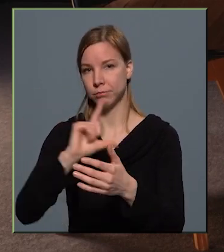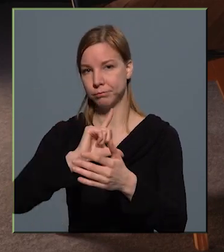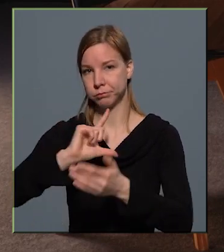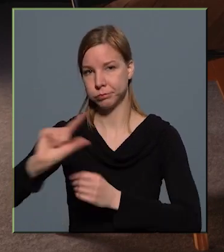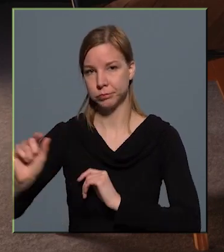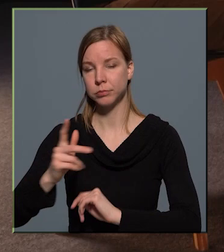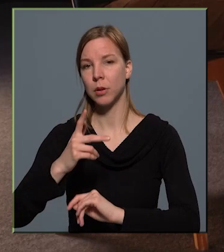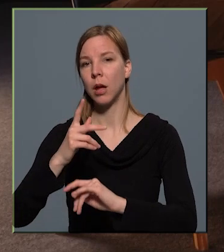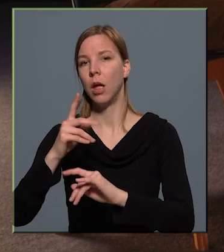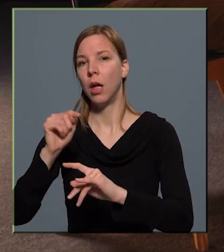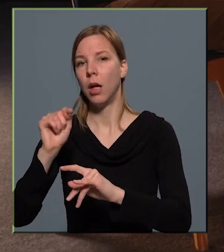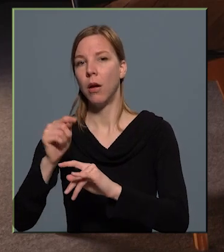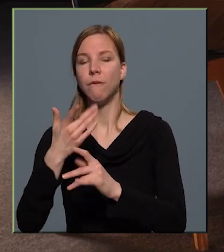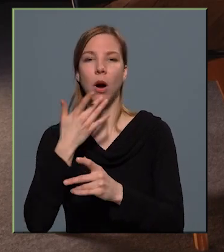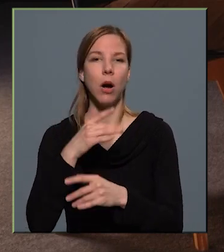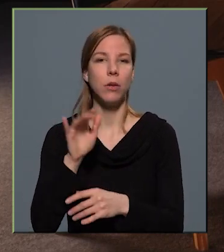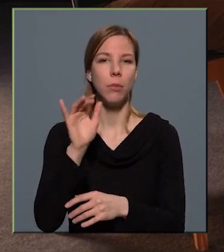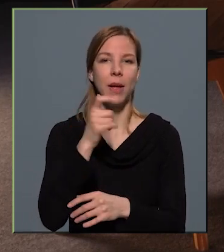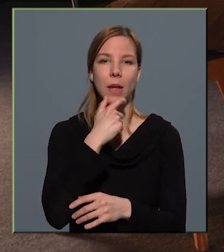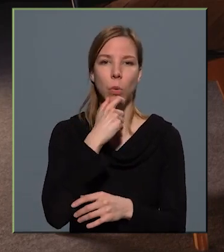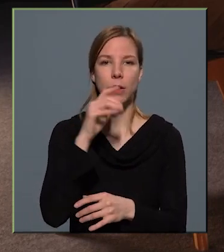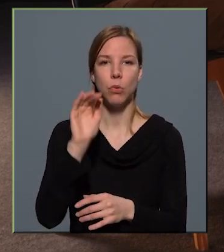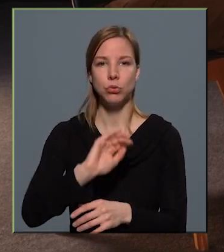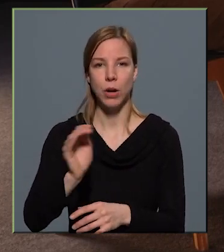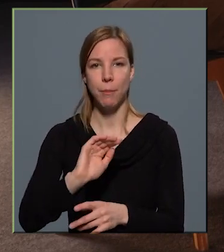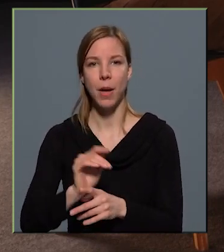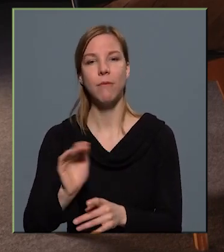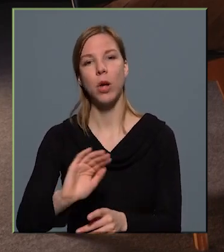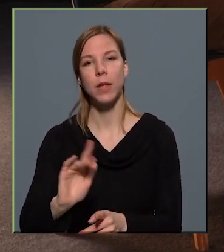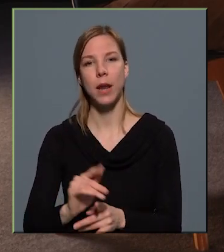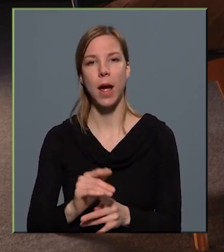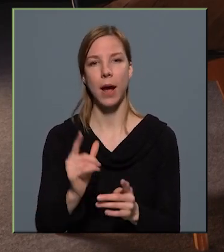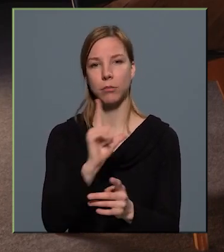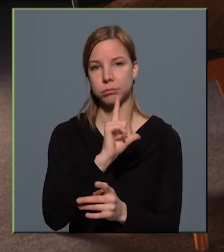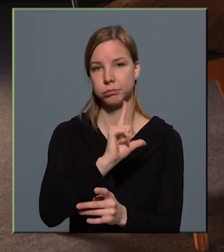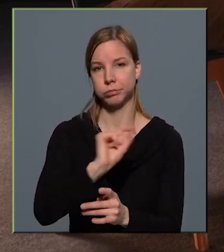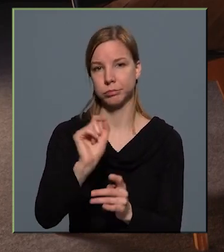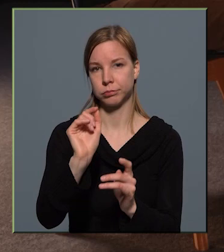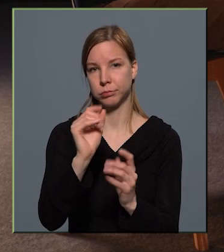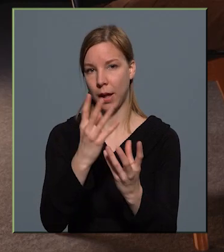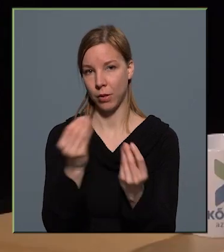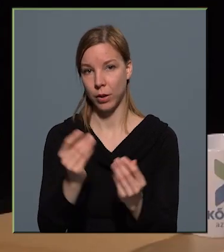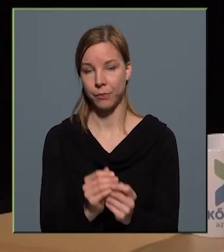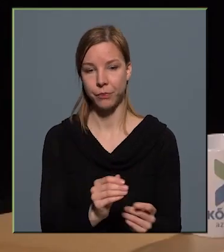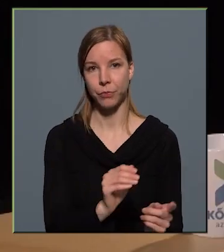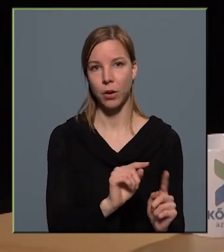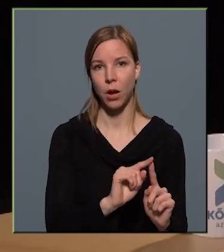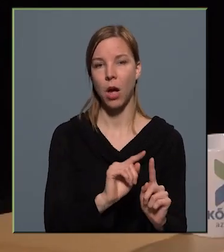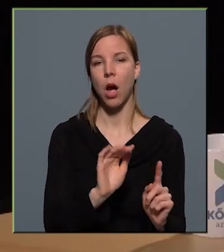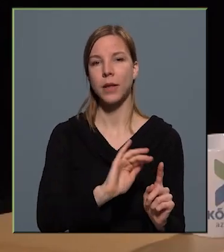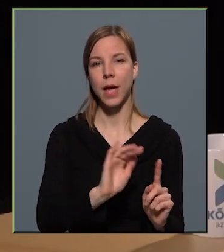éppen lakik, akár idős ember, akár gyerek, kódorok? Hát ugye a gyerek és az